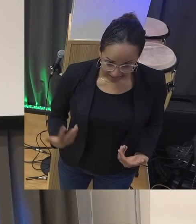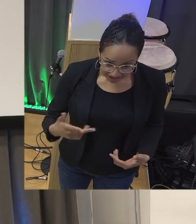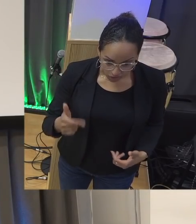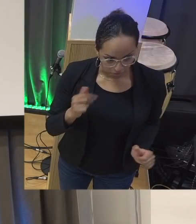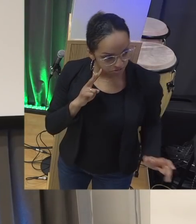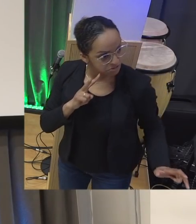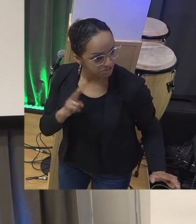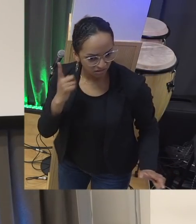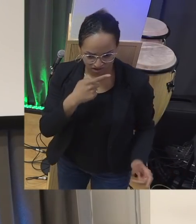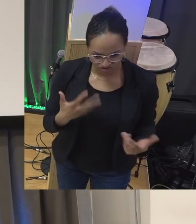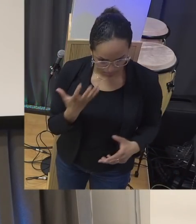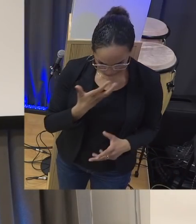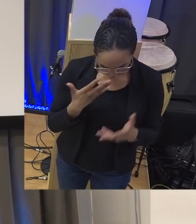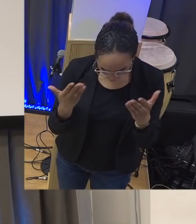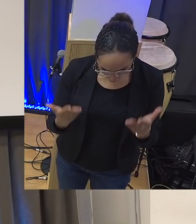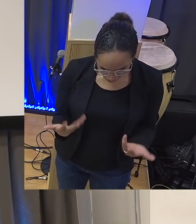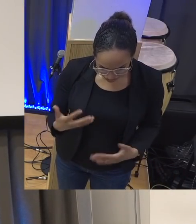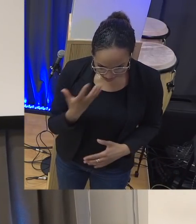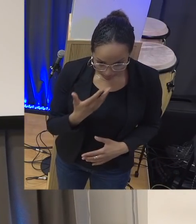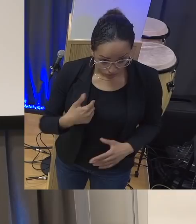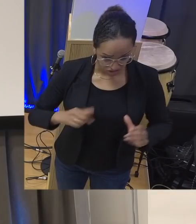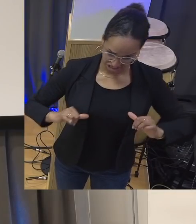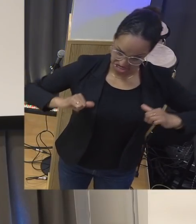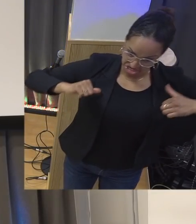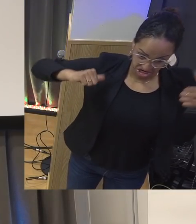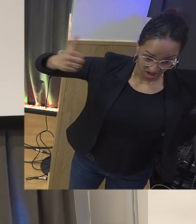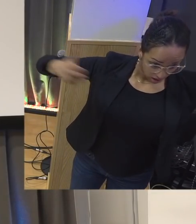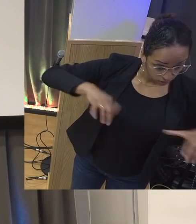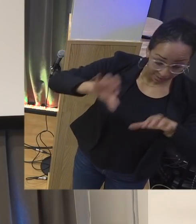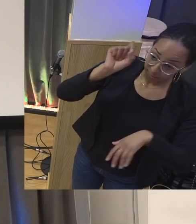comment tu me regardes. Et je prends le plus balèze, le caïd du quartier.